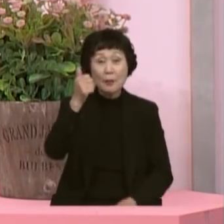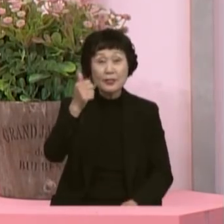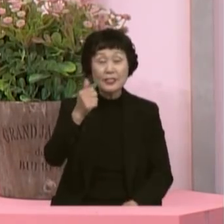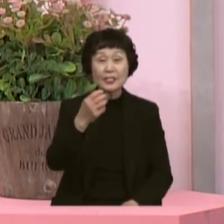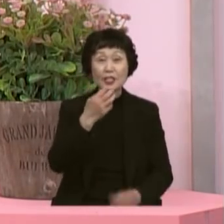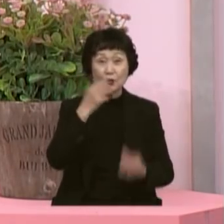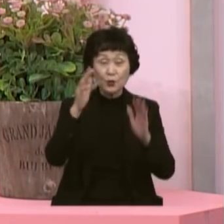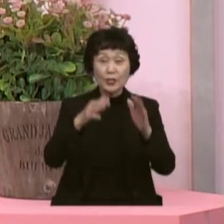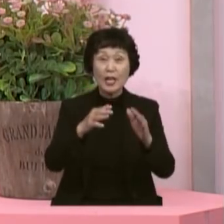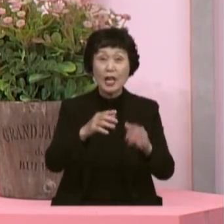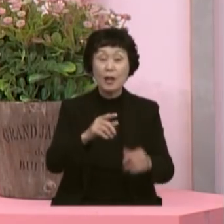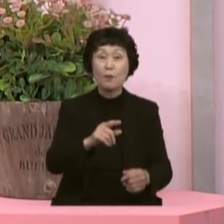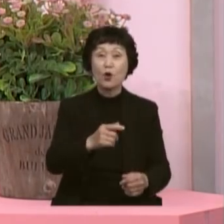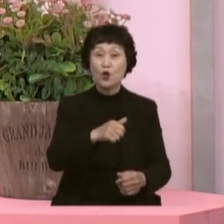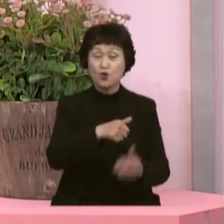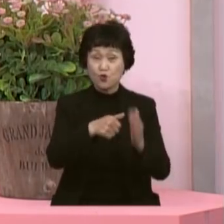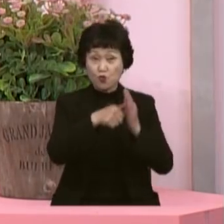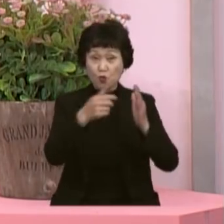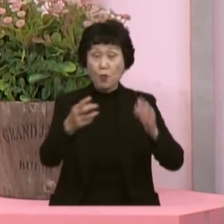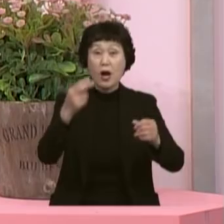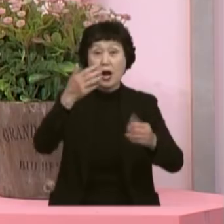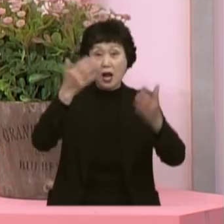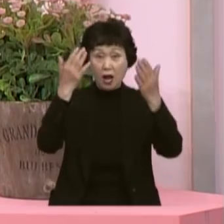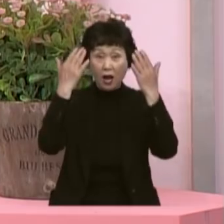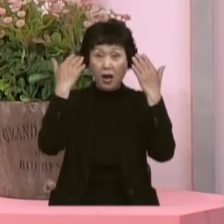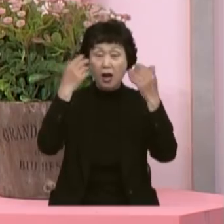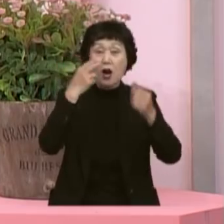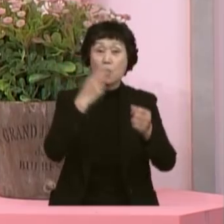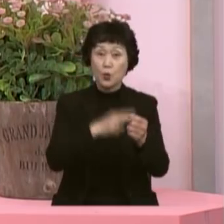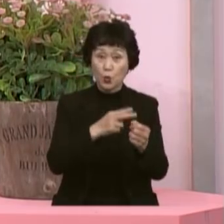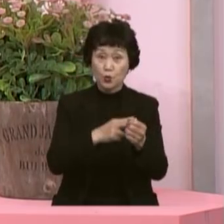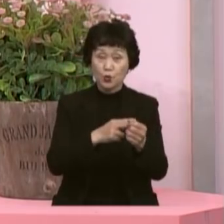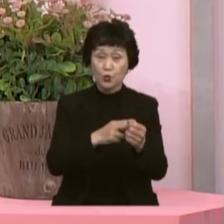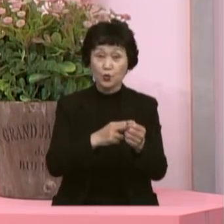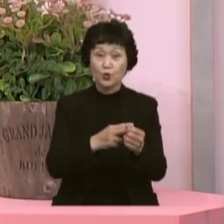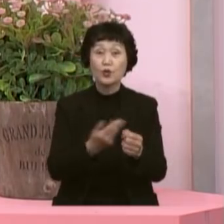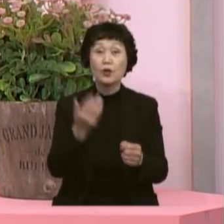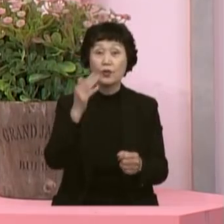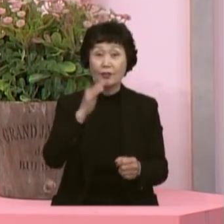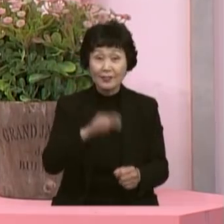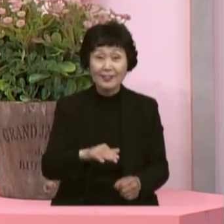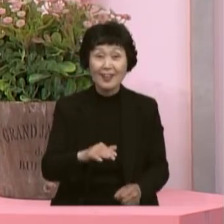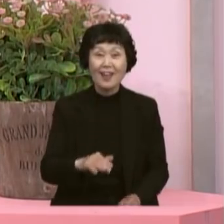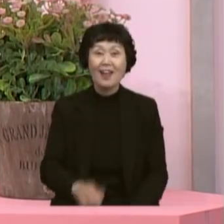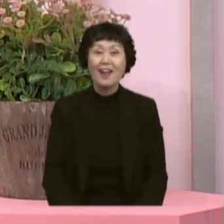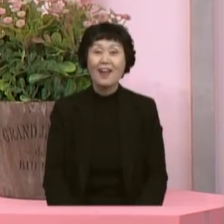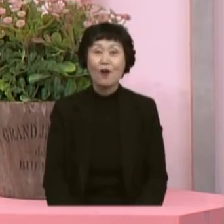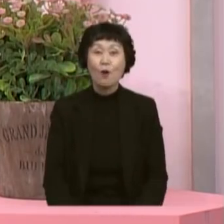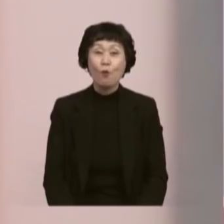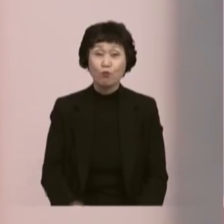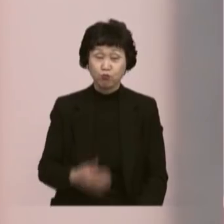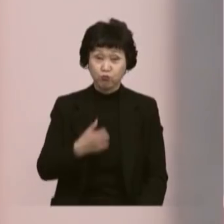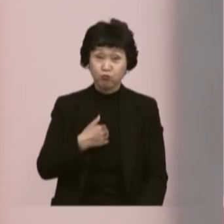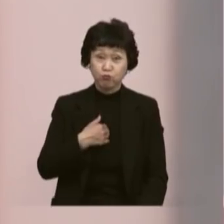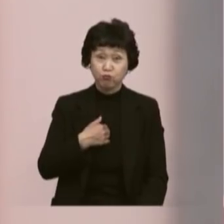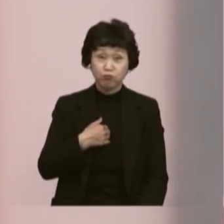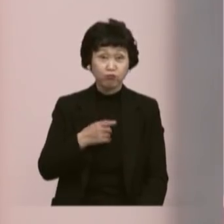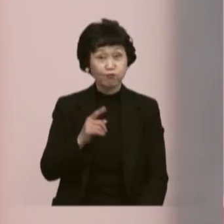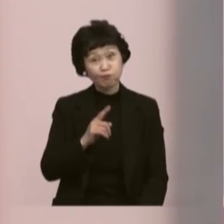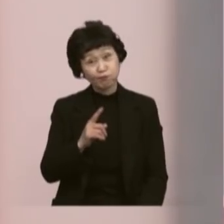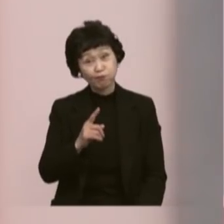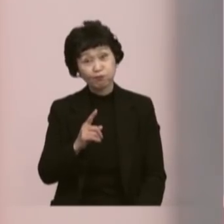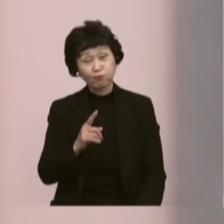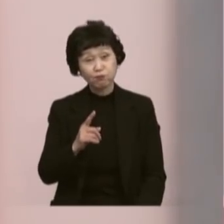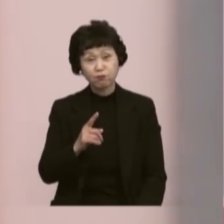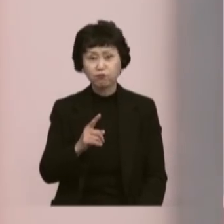그리고 원래 법을 공부했던 분인데 네. 그 인생이 이상하신 거예요. 네네네. 그러더니 아 법대 전공인데 그래요? 그 저는 우리